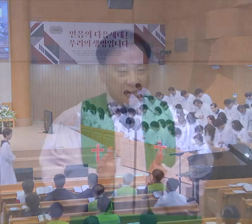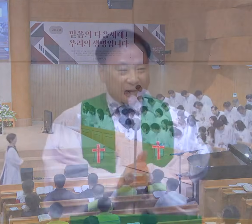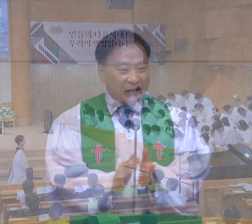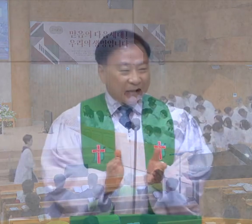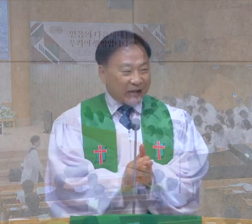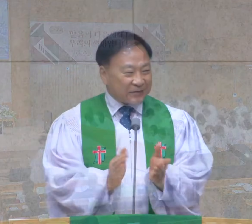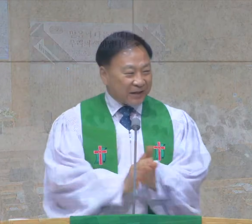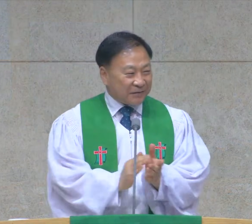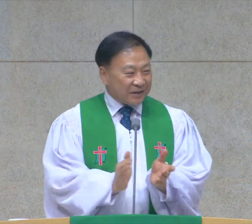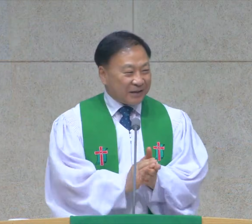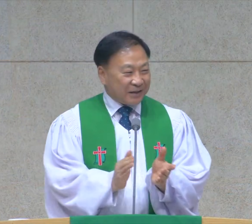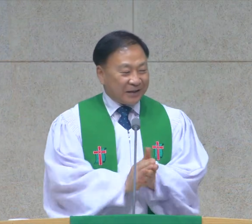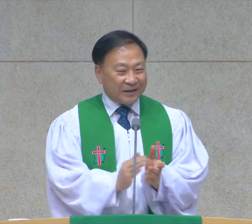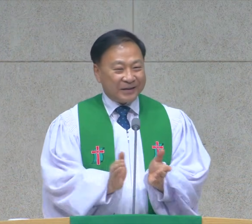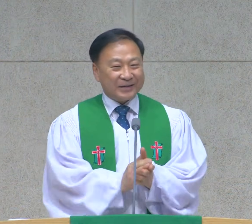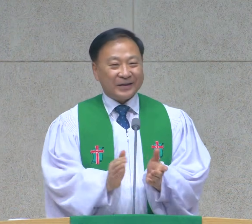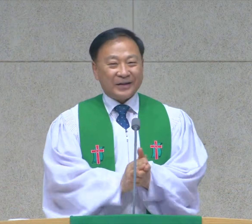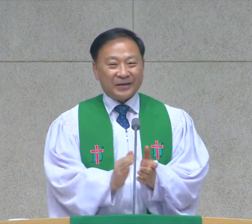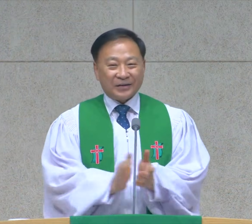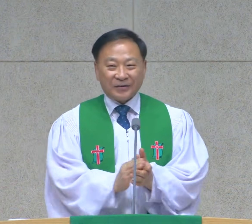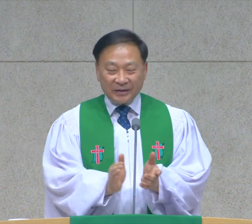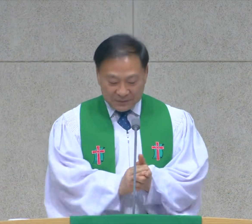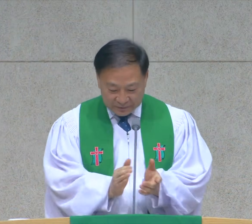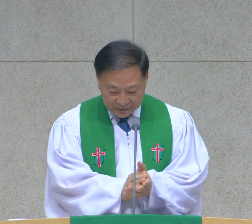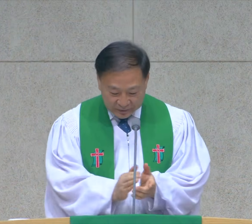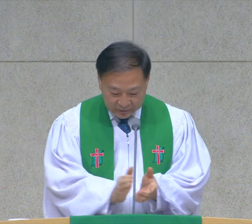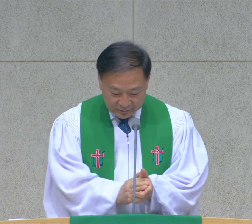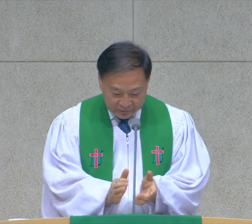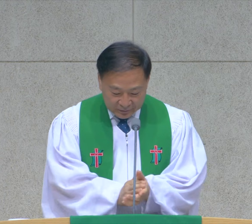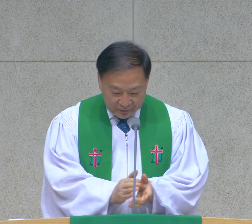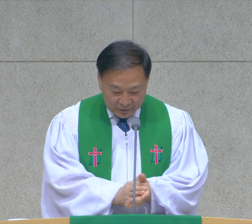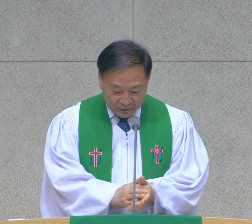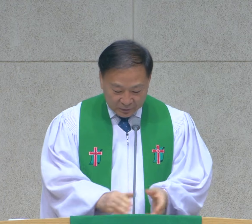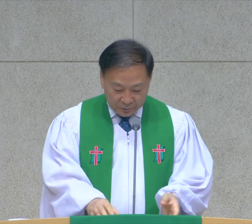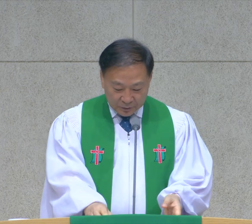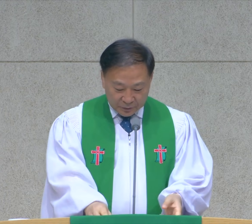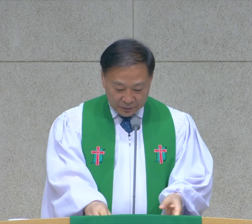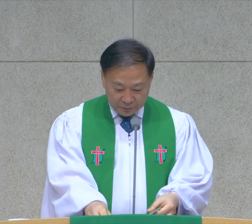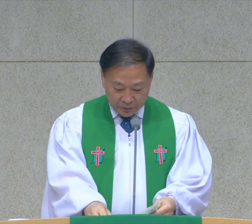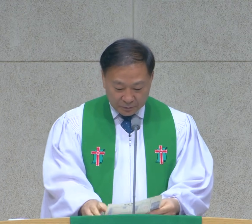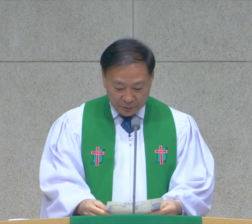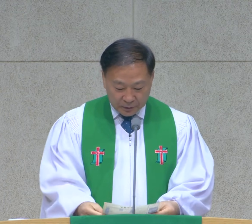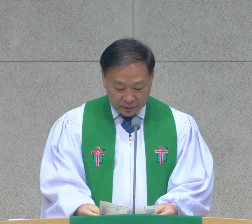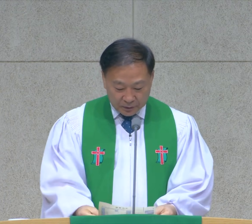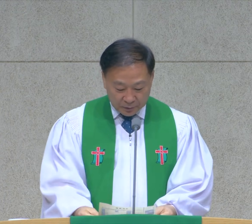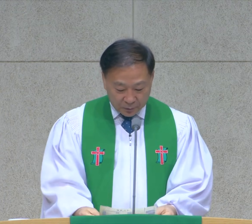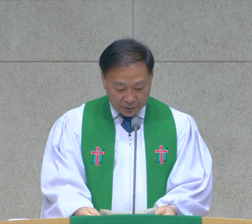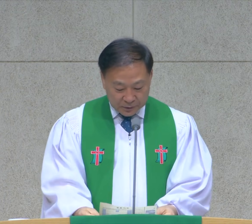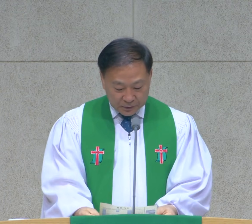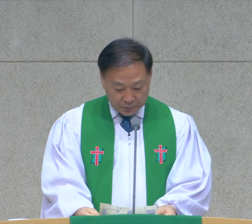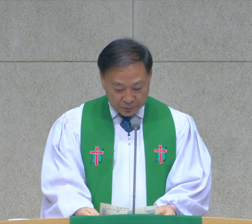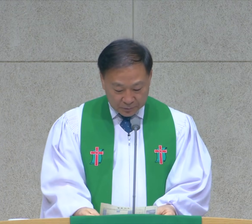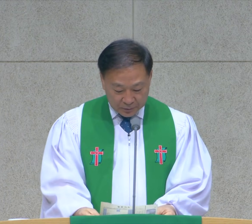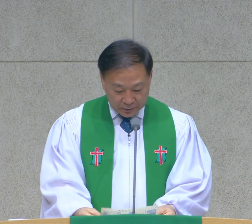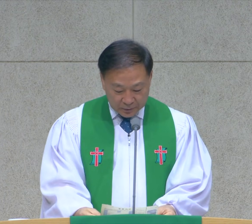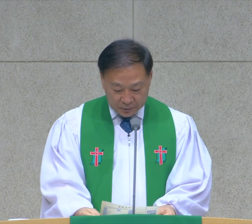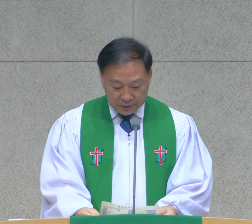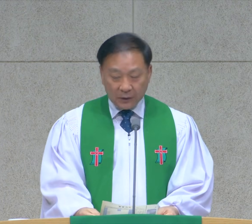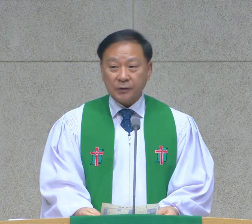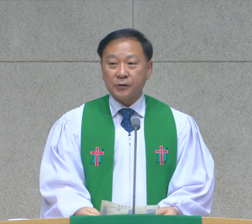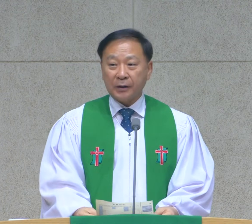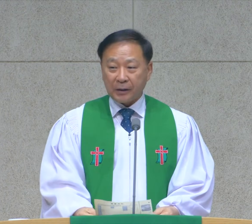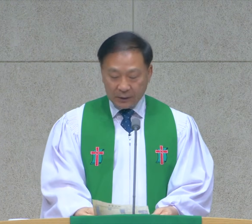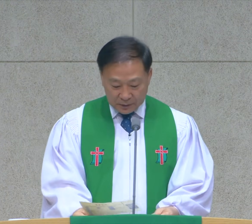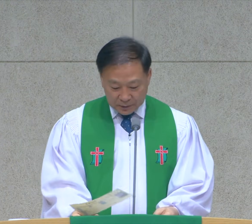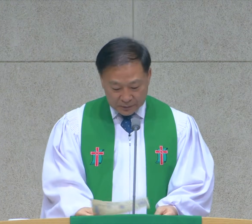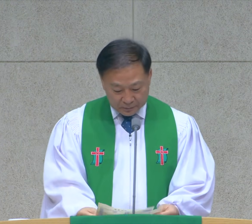아멘. 예, 대단히 감사합니다. 예, 고맙습니다. 오늘 우리 EV에 등록하신 성도님들